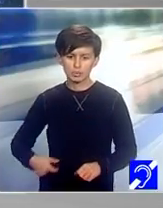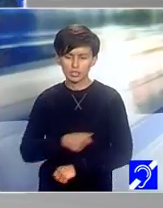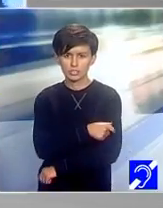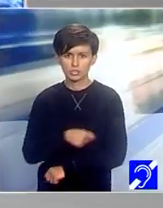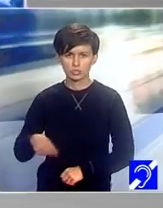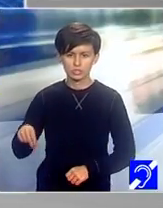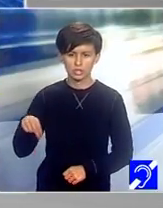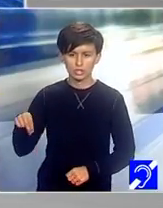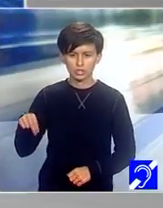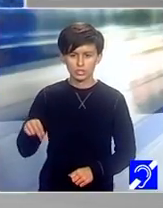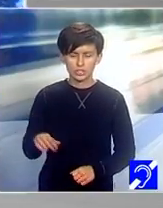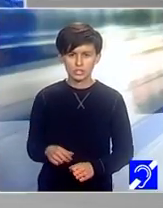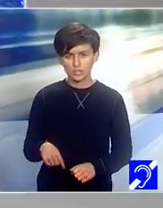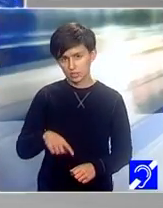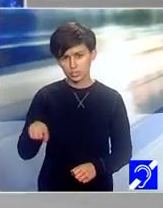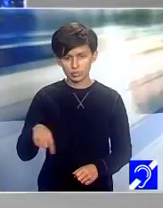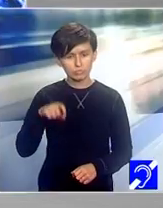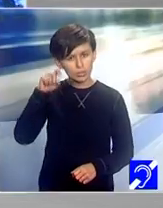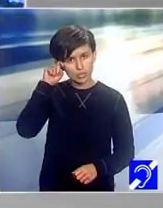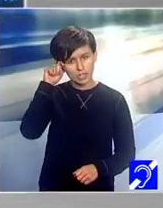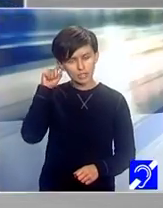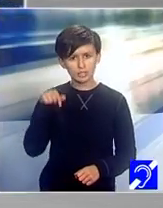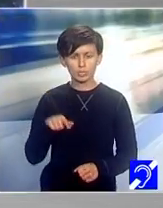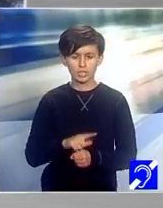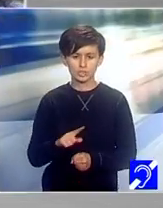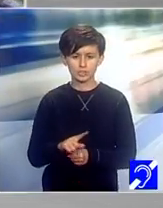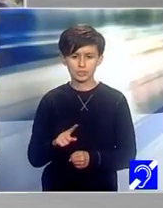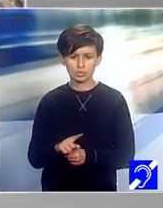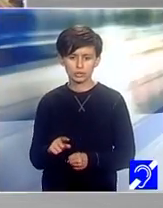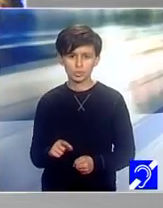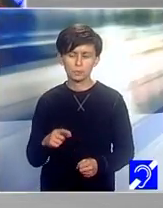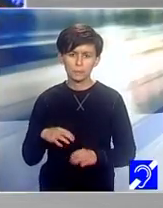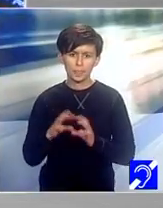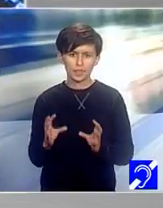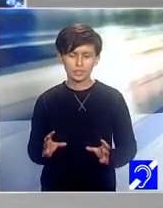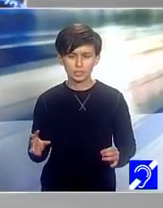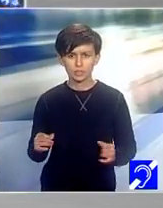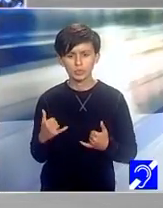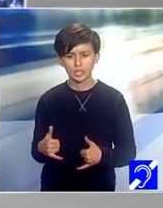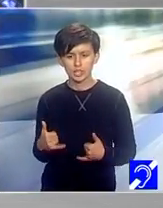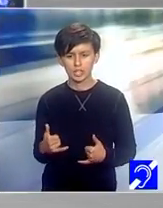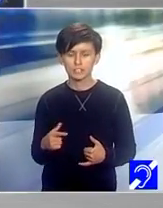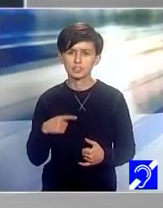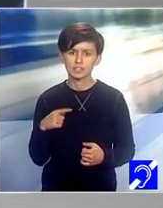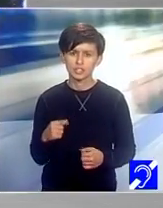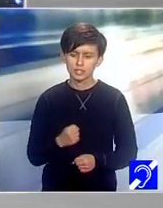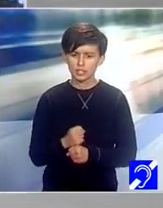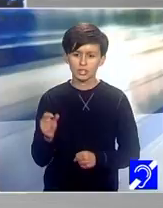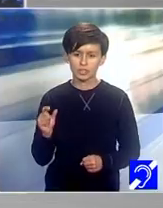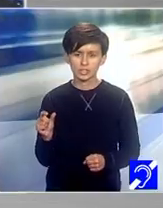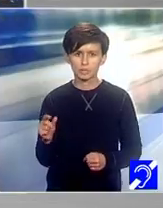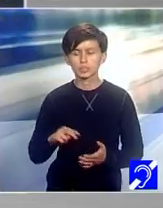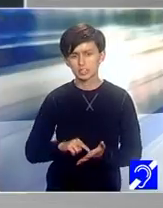județene, noi am considerat că acest lucru pur și simplu în România astăzi este prea puțin